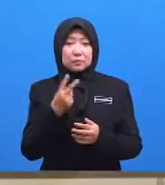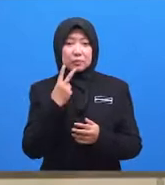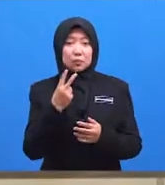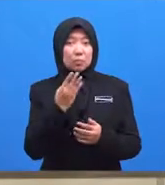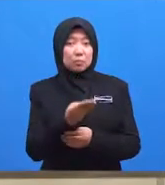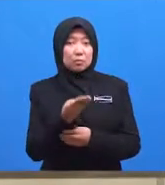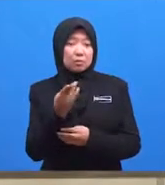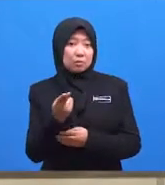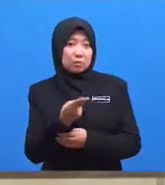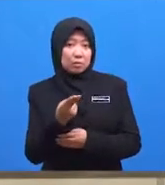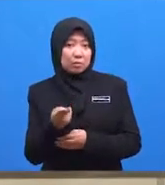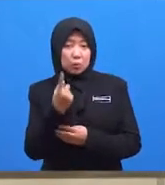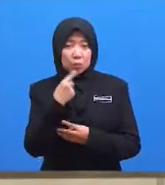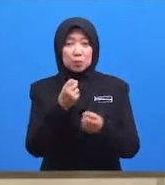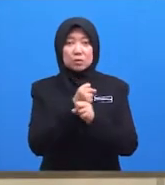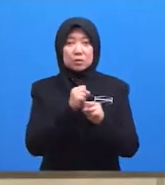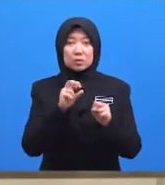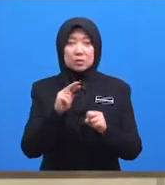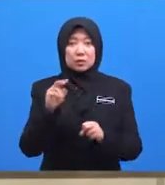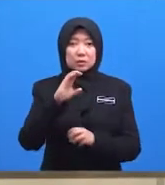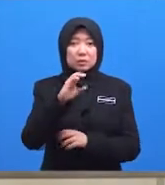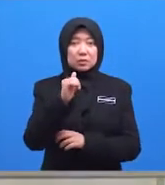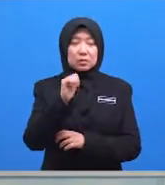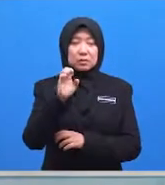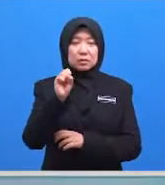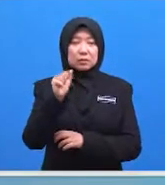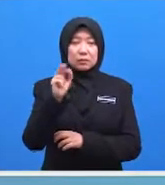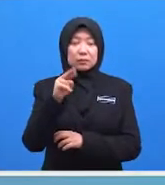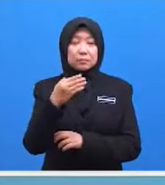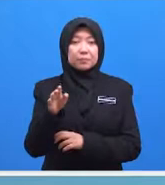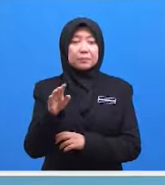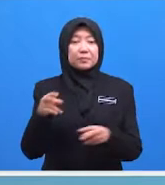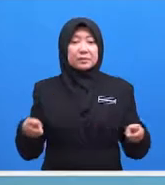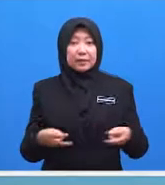yang diperlukan untuk menyediakan Caesar salad ini.